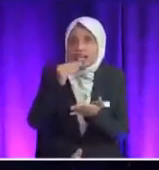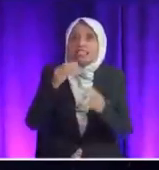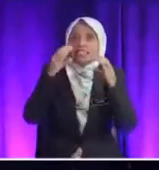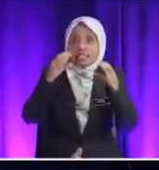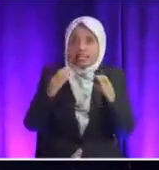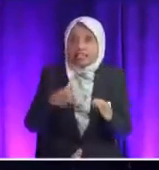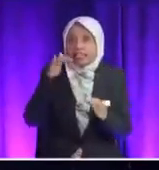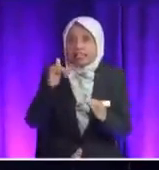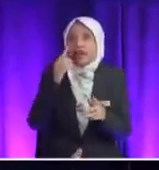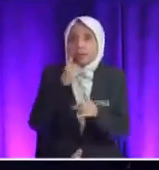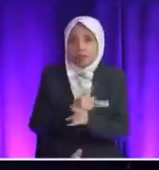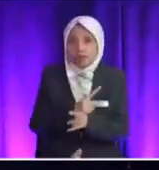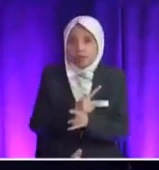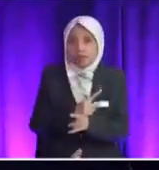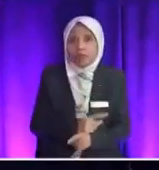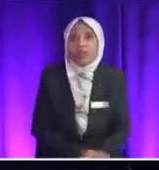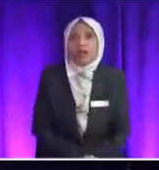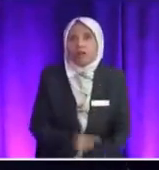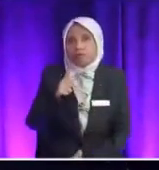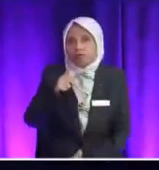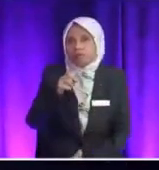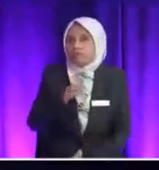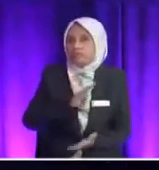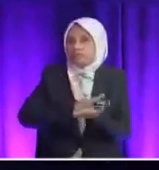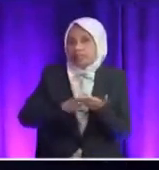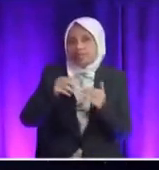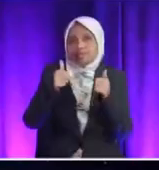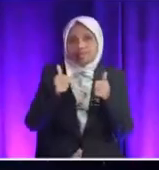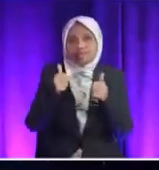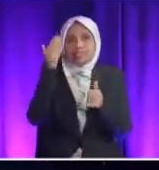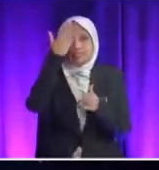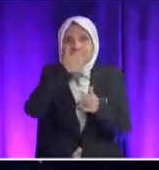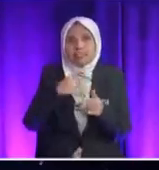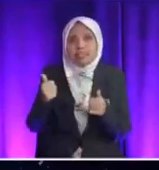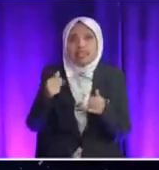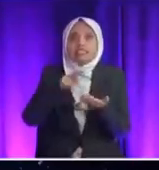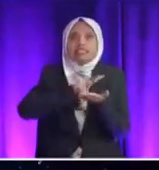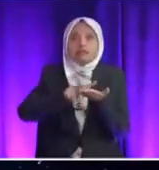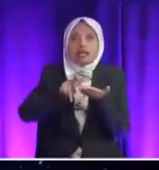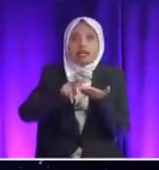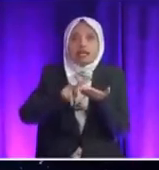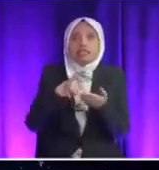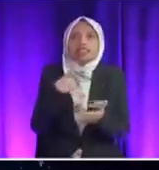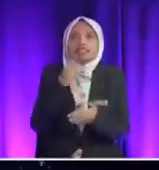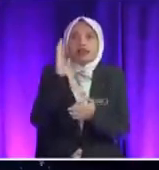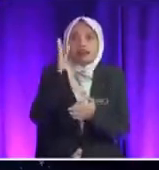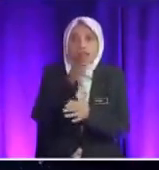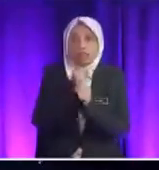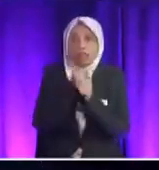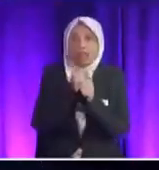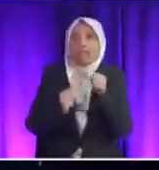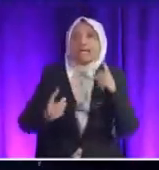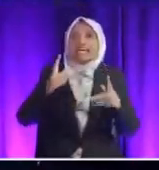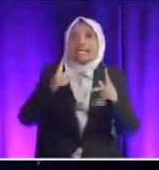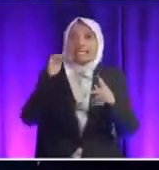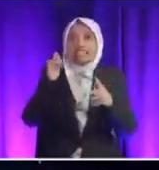kaedah yang betul tekniknya betul patut Nah betul itu caranya betul kita kenapa gitu ya ya bersih